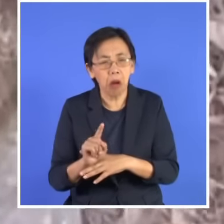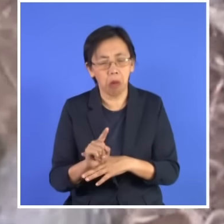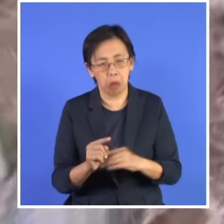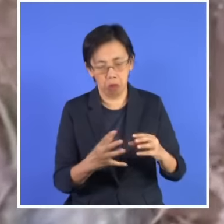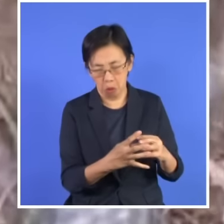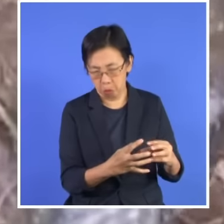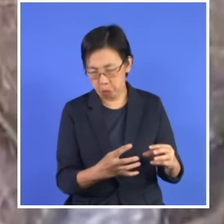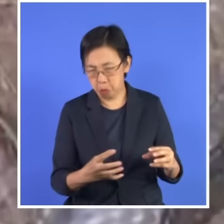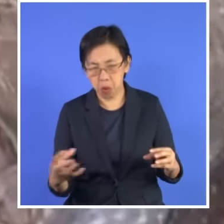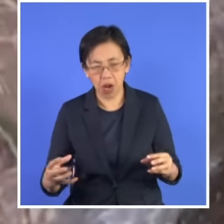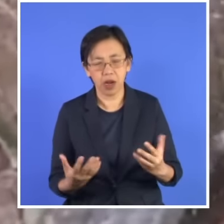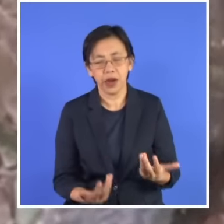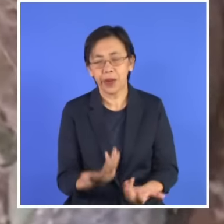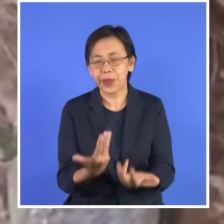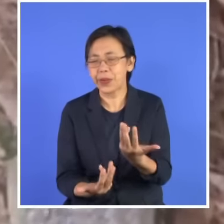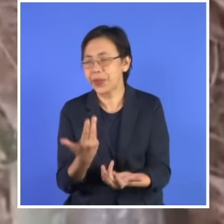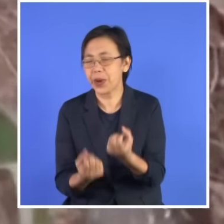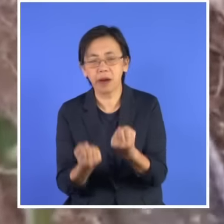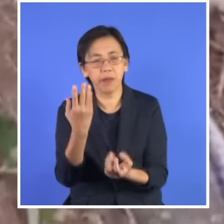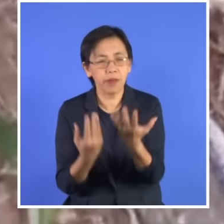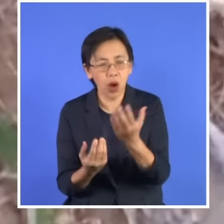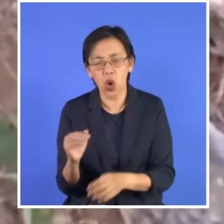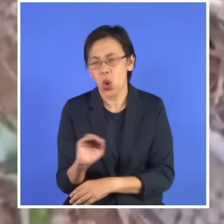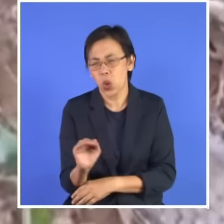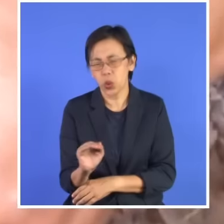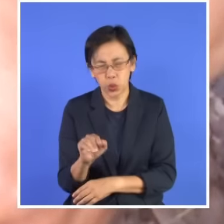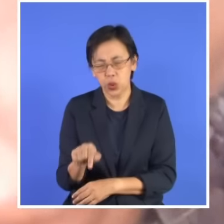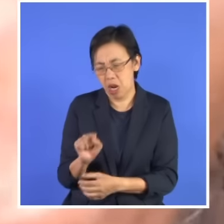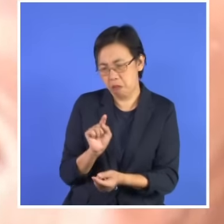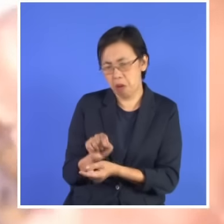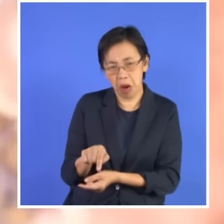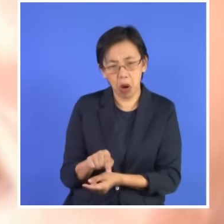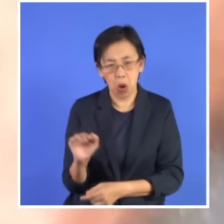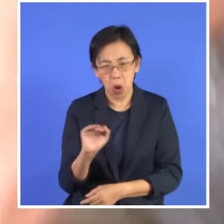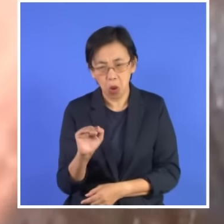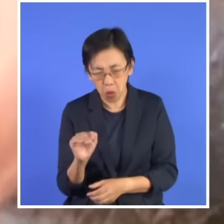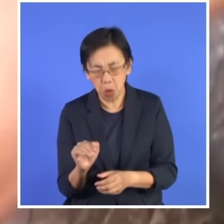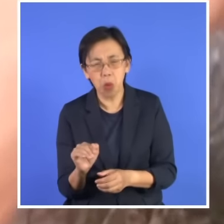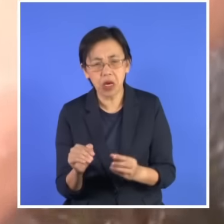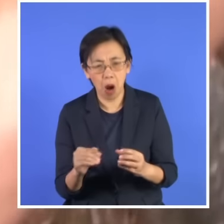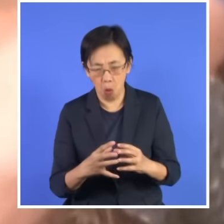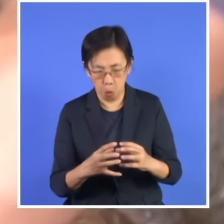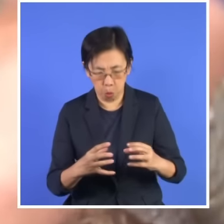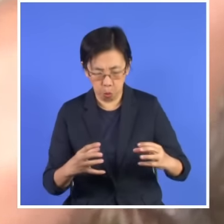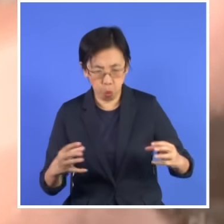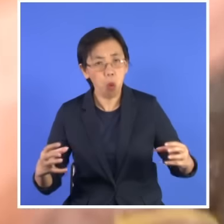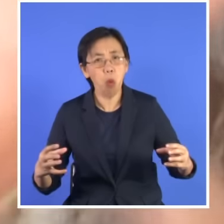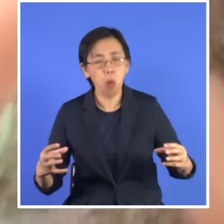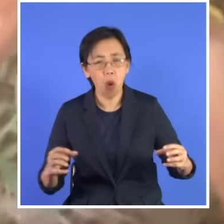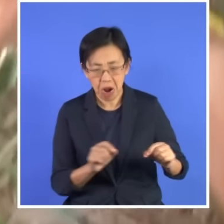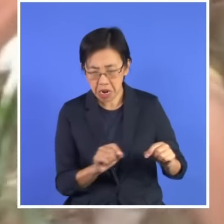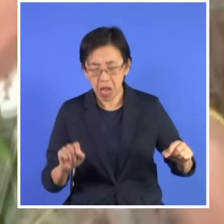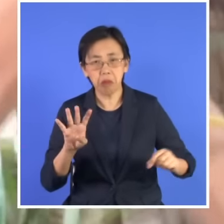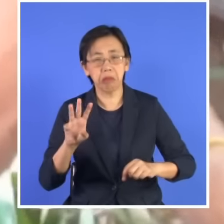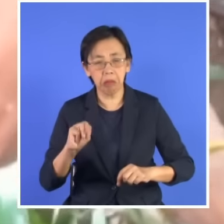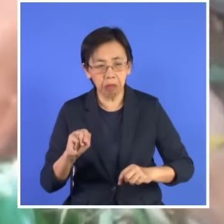ตรงนั้นมันเป็นพุ่มไม้นะครับเจองูจงอางตัวนี้ไม่ใช่เล็กเลยครับตัวใหญ่ครับ4มตครับสภาพ